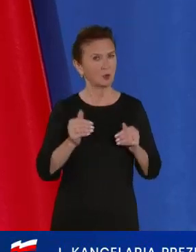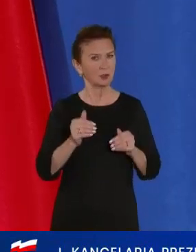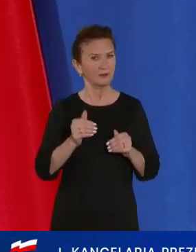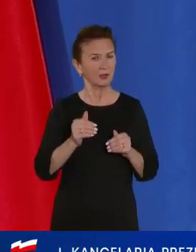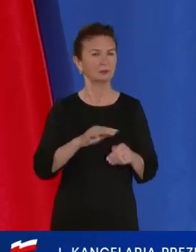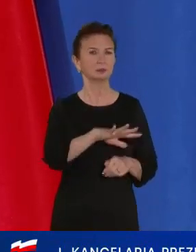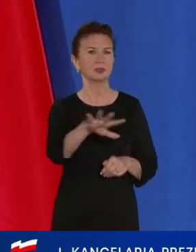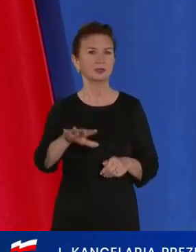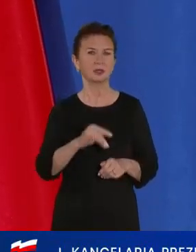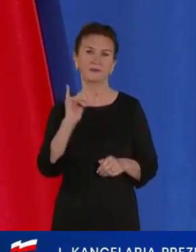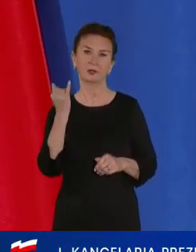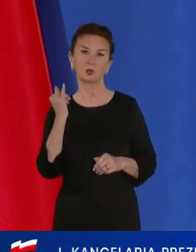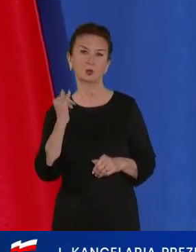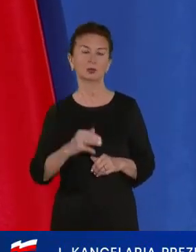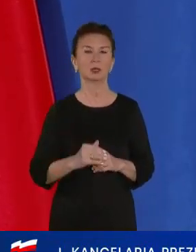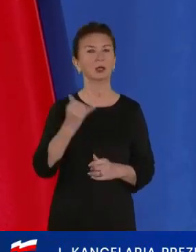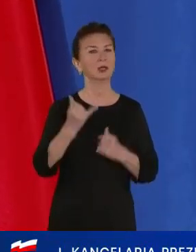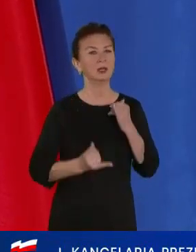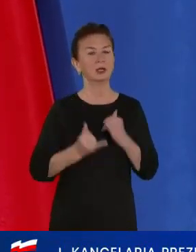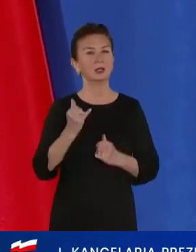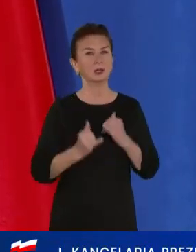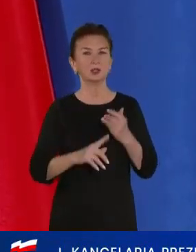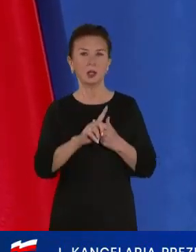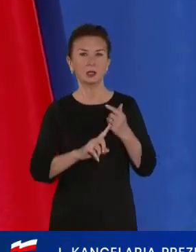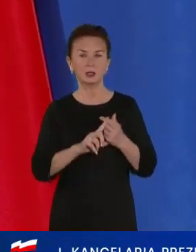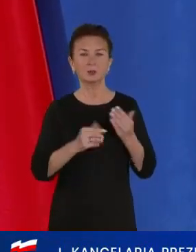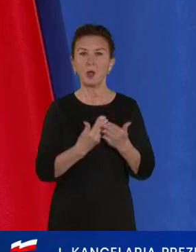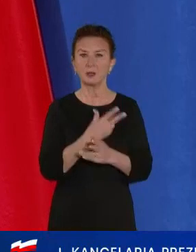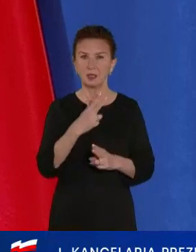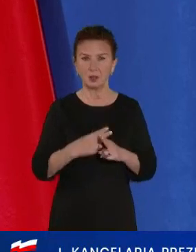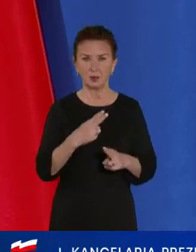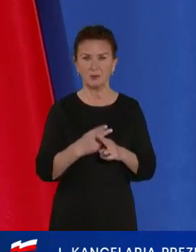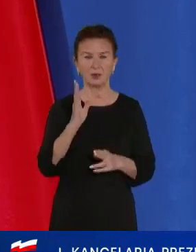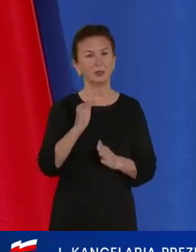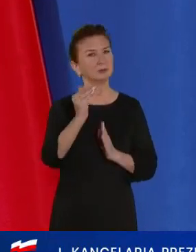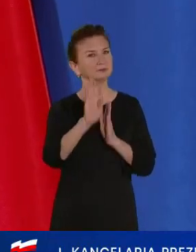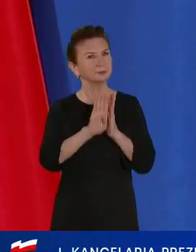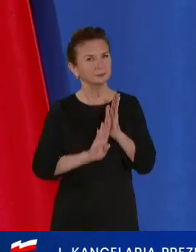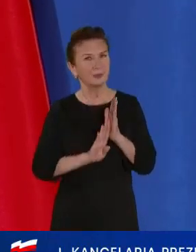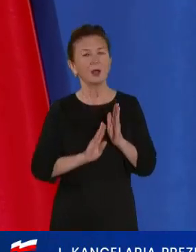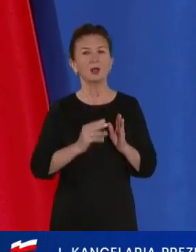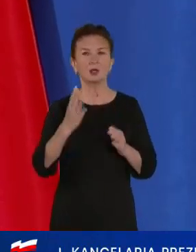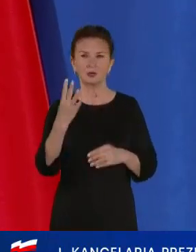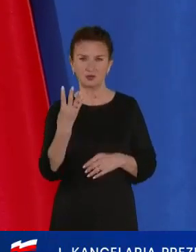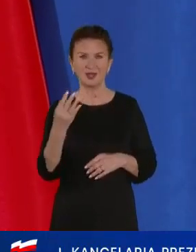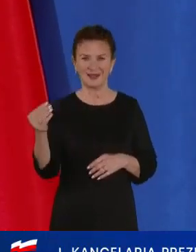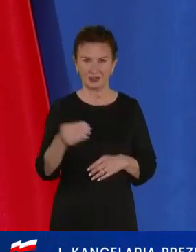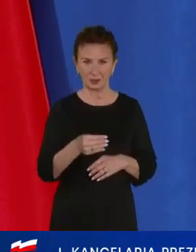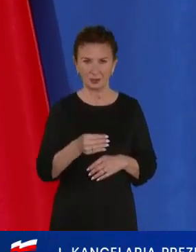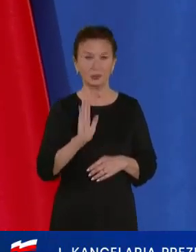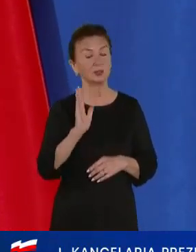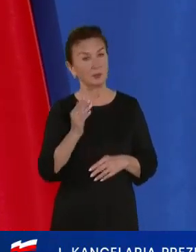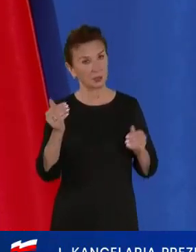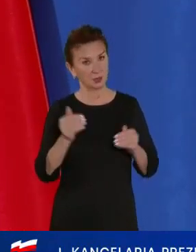strefy żółtej. Jeżeli liczba zachorowań spadnie poniżej 4 tysięcy, to wtedy też pojawią